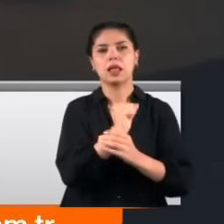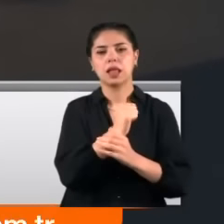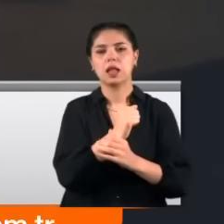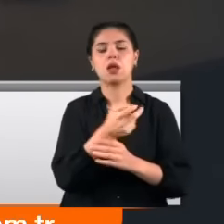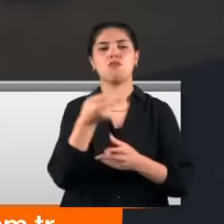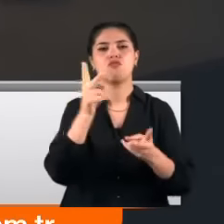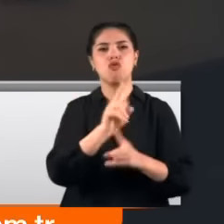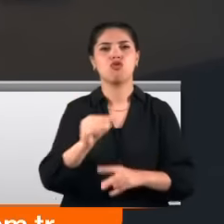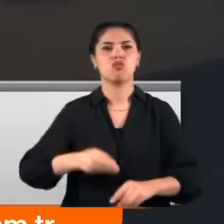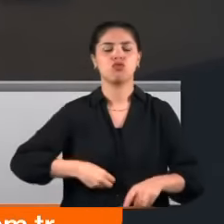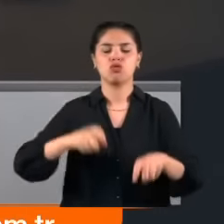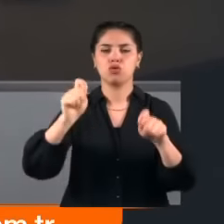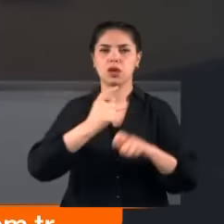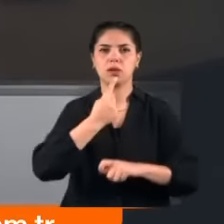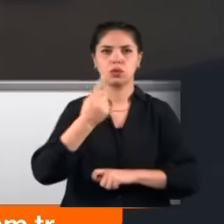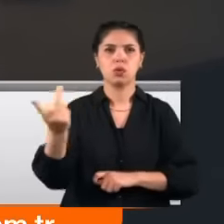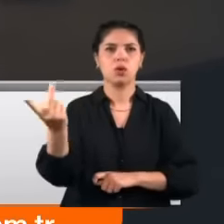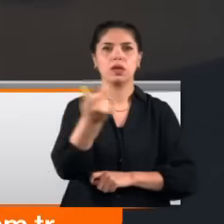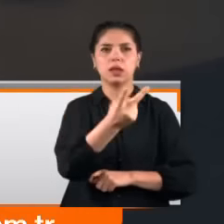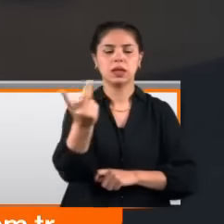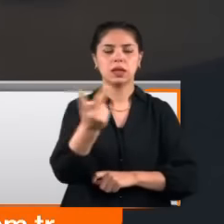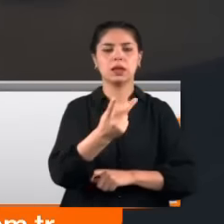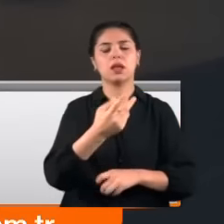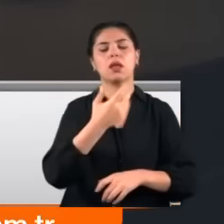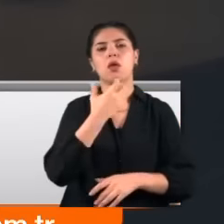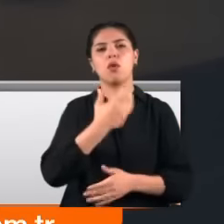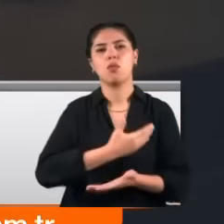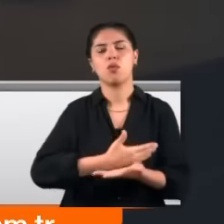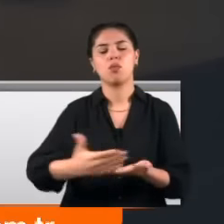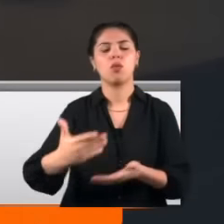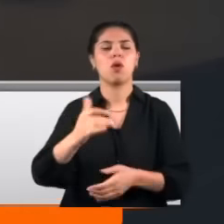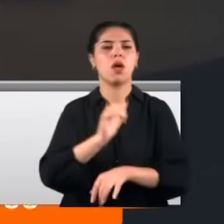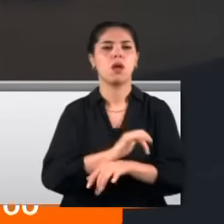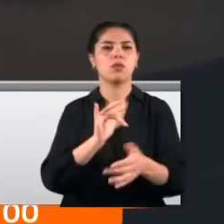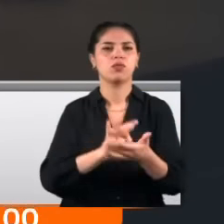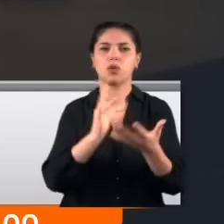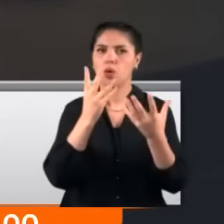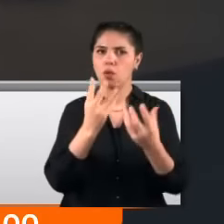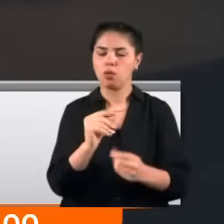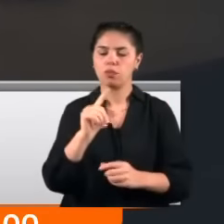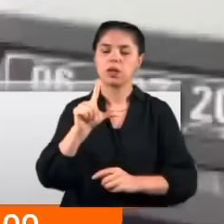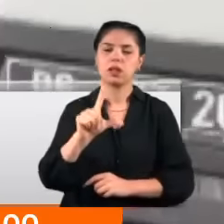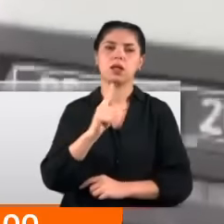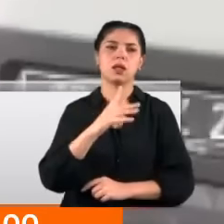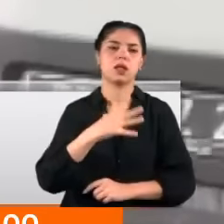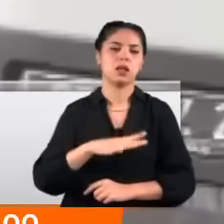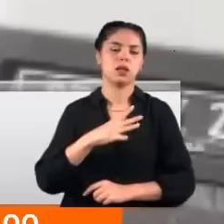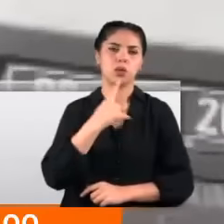suçunu işlediğini belirterek onların da ağırlaştırılmış müebbet hapis cezasına mahkum edilmesini istedi.